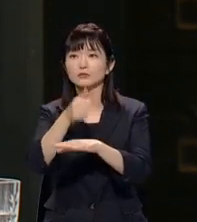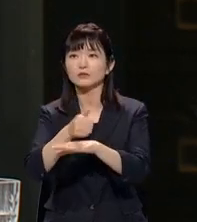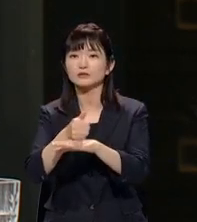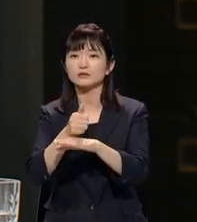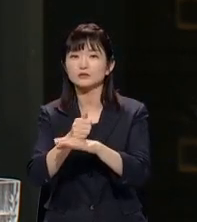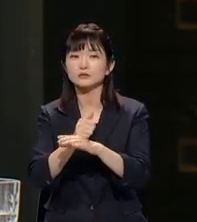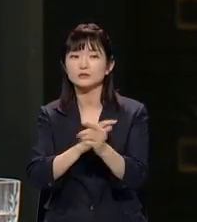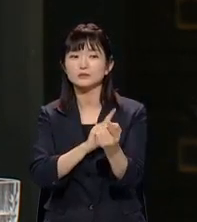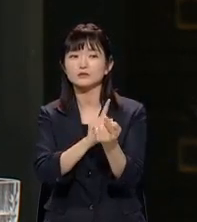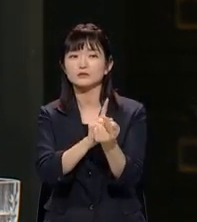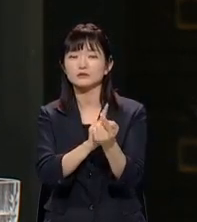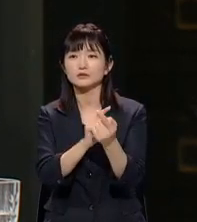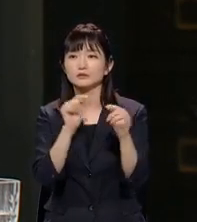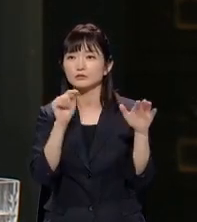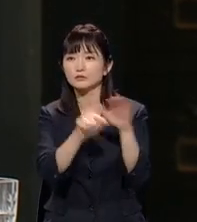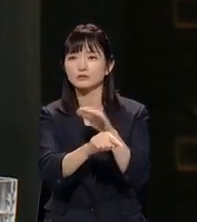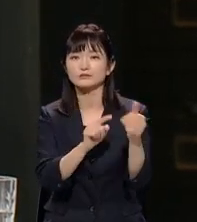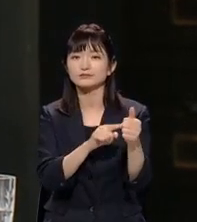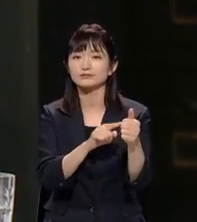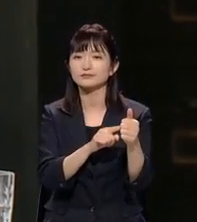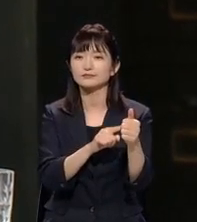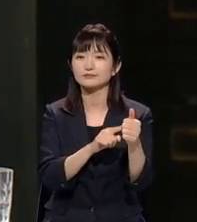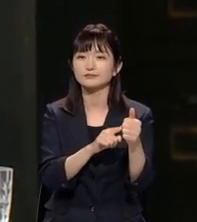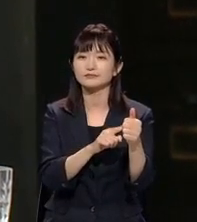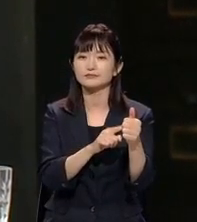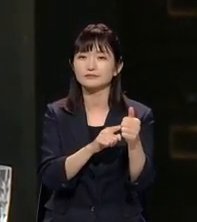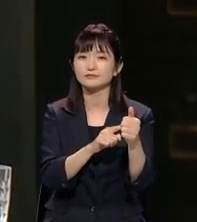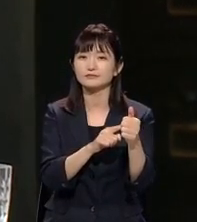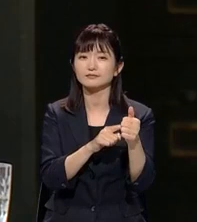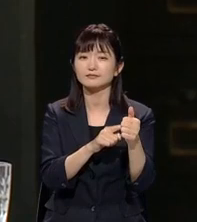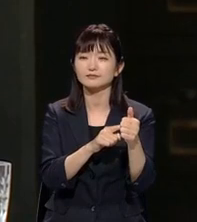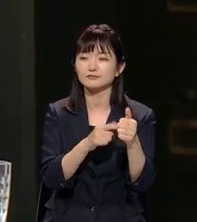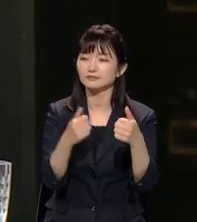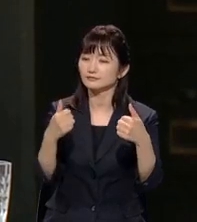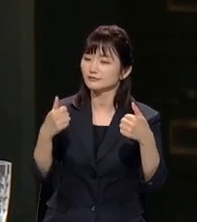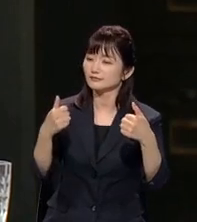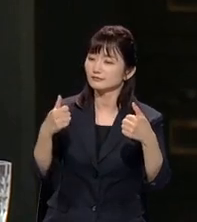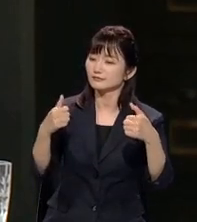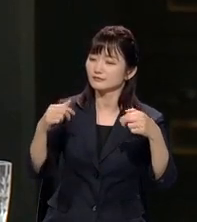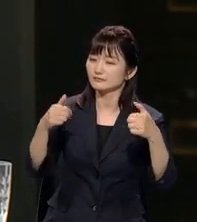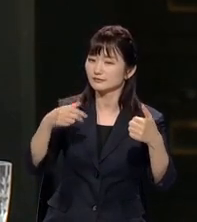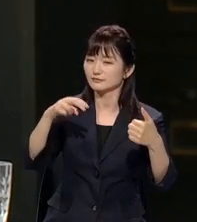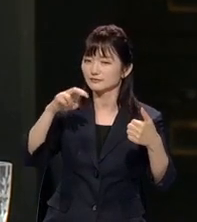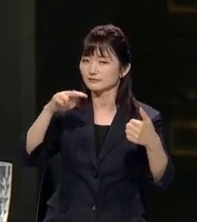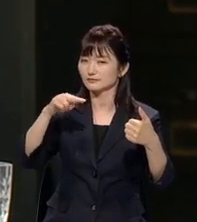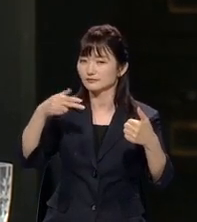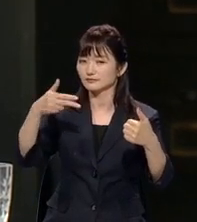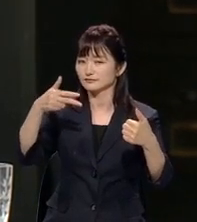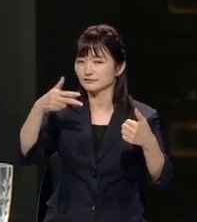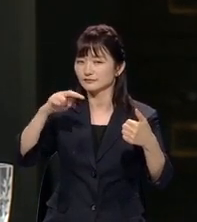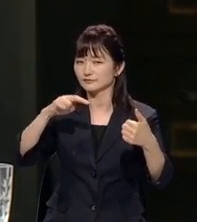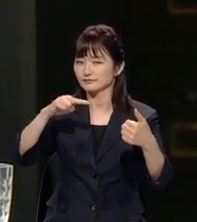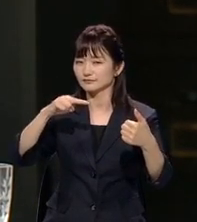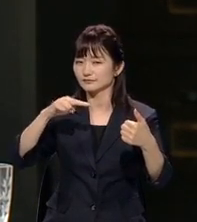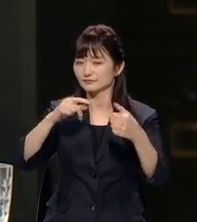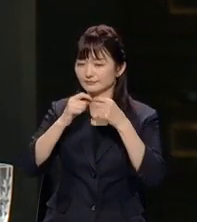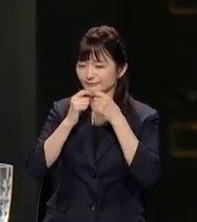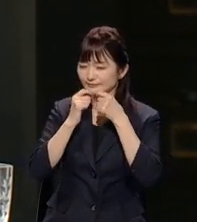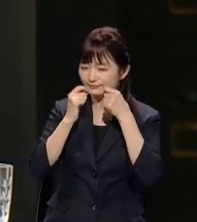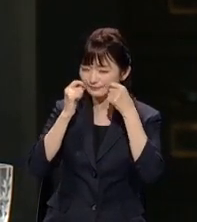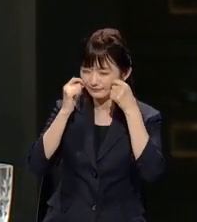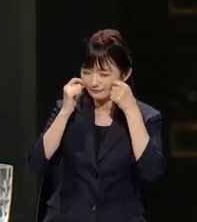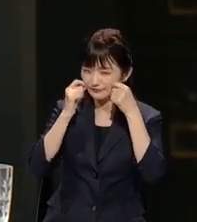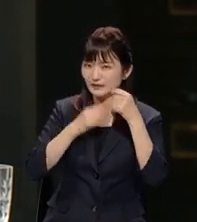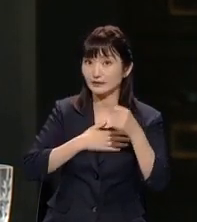살인자에 대해서 그 앞에서 웃으면서 자신의 정체 나 정신 말짱하지롱 하면서